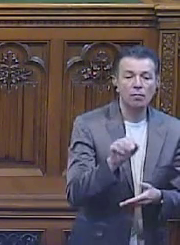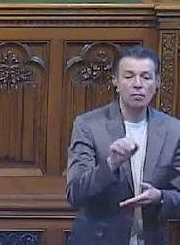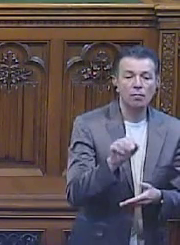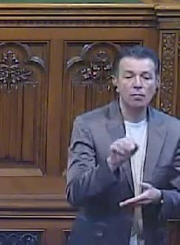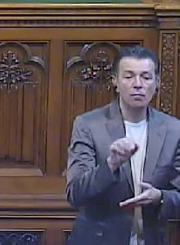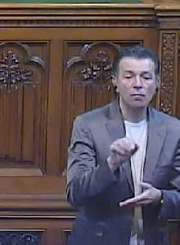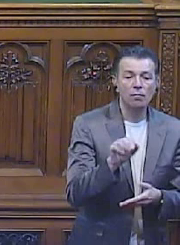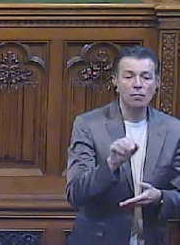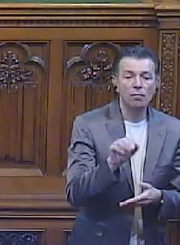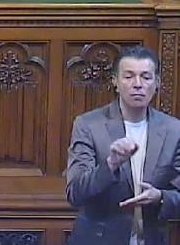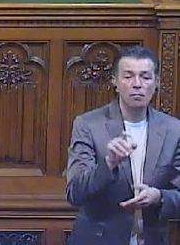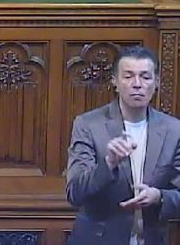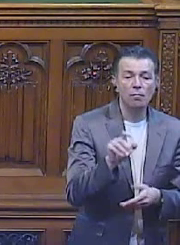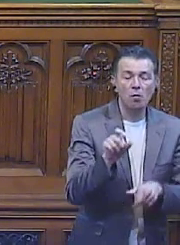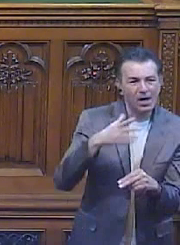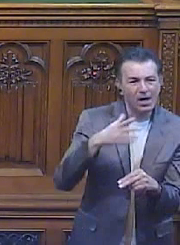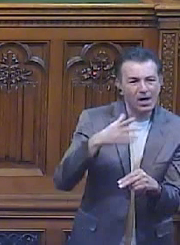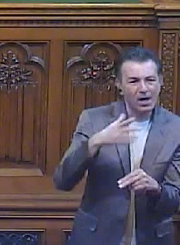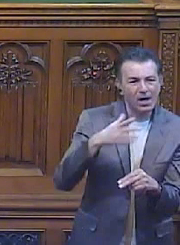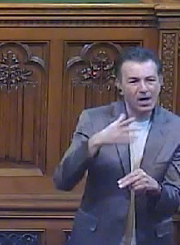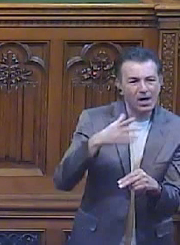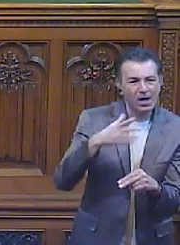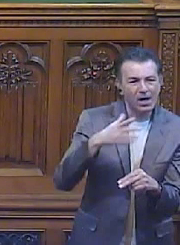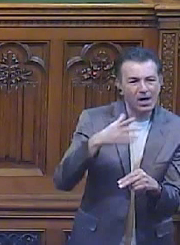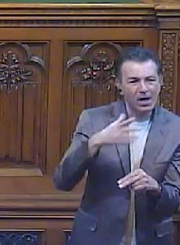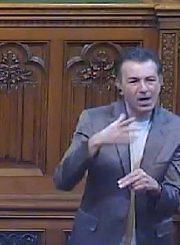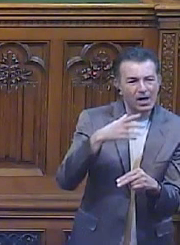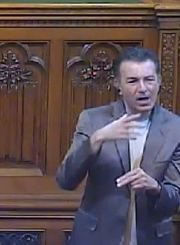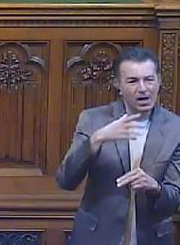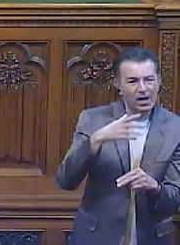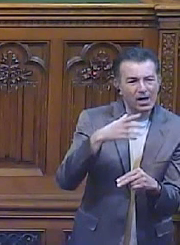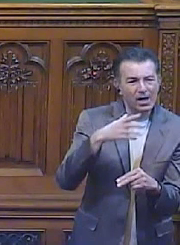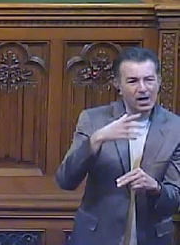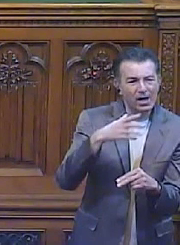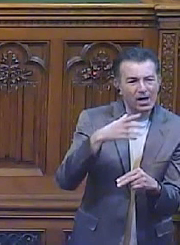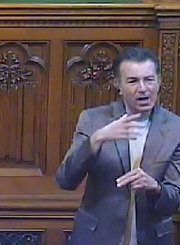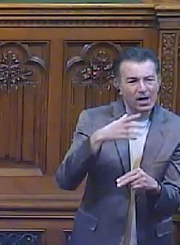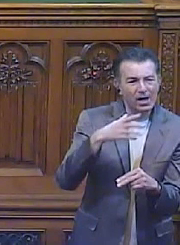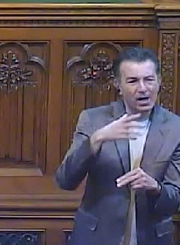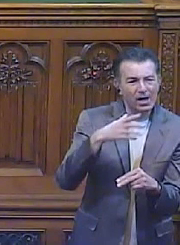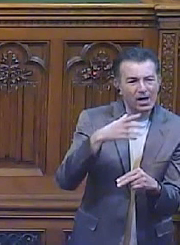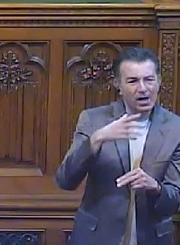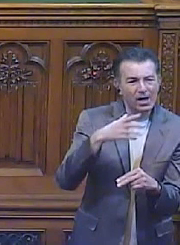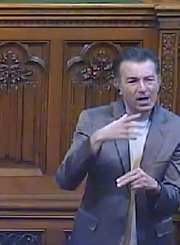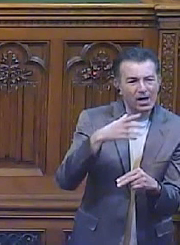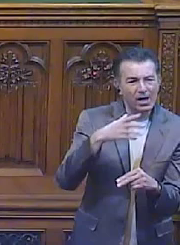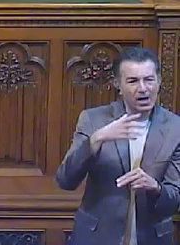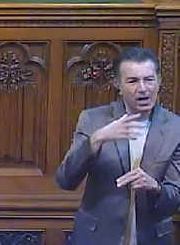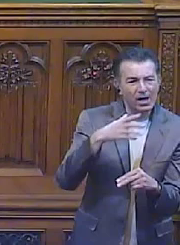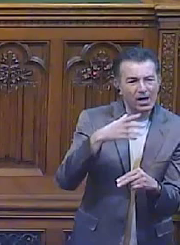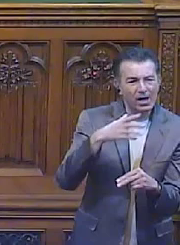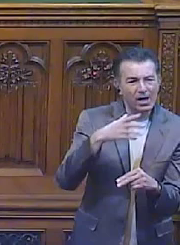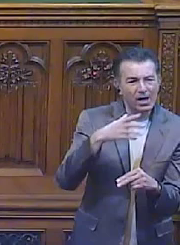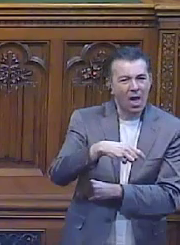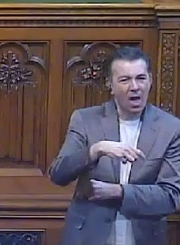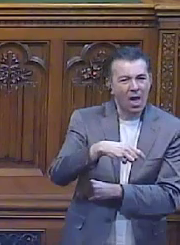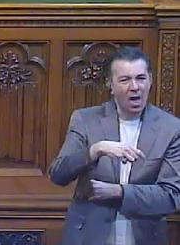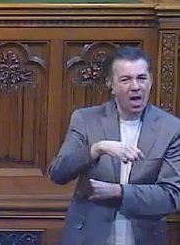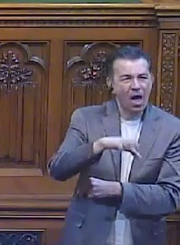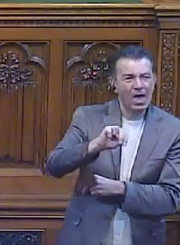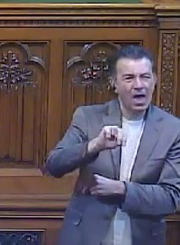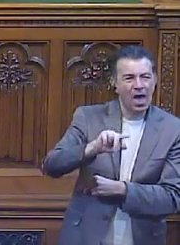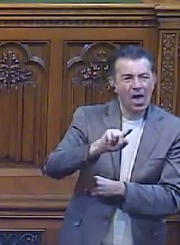waren, eine Wohnmöglichkeit. Ein ganz ein kleines Zimmerl, und ich habe mir das selbst angesehen, im dritten Bezirk in der Gänsbacher